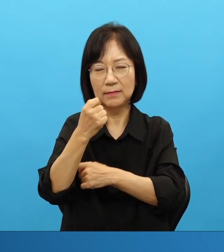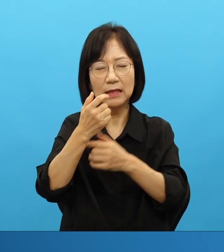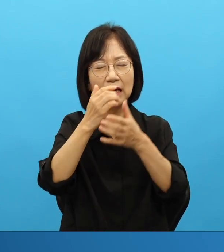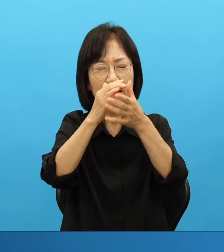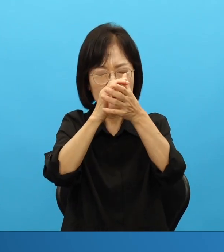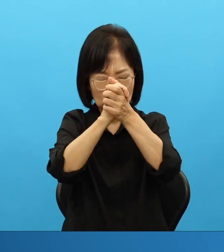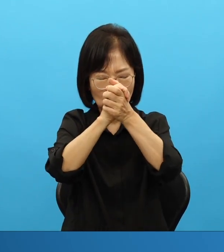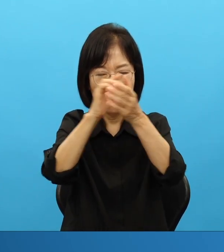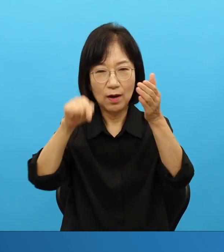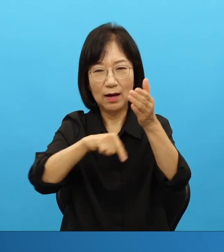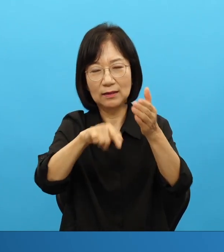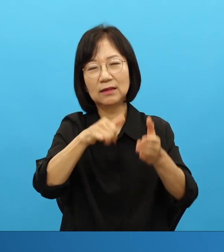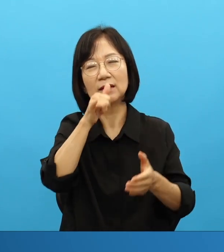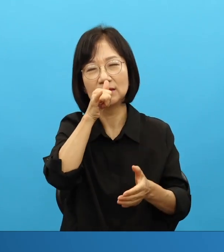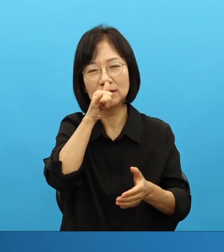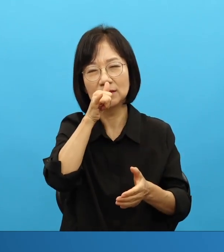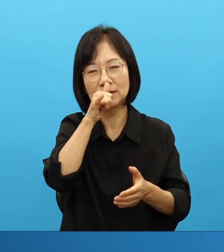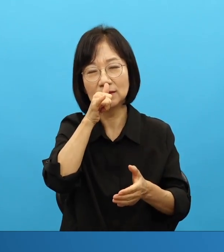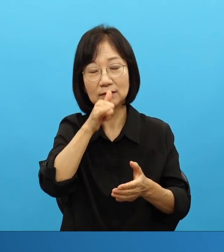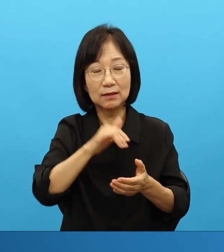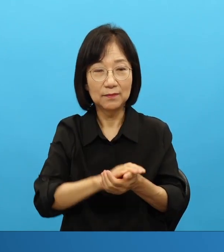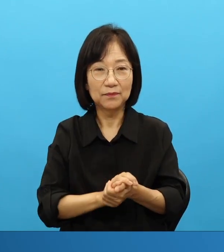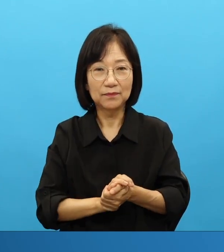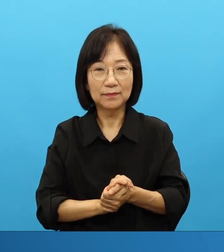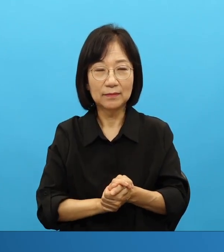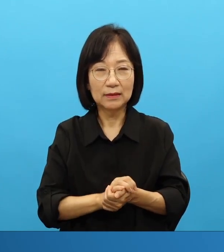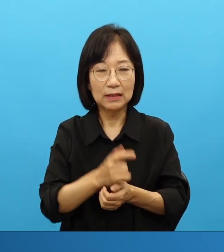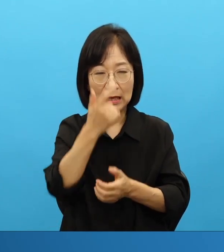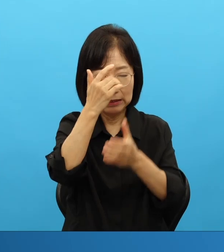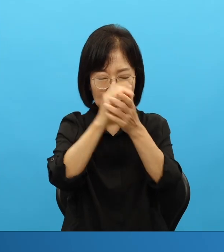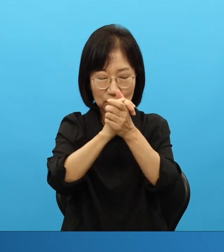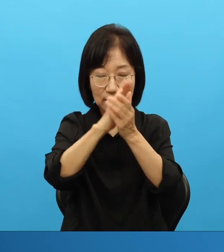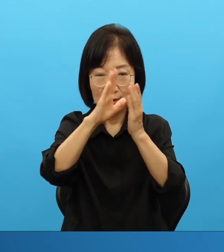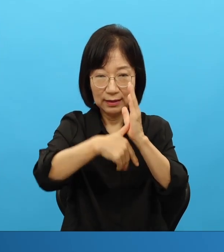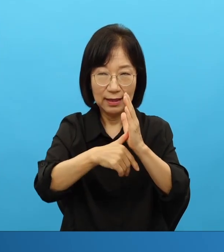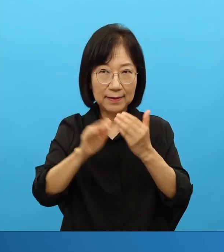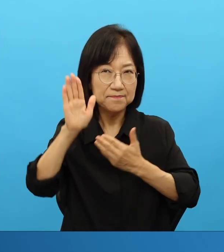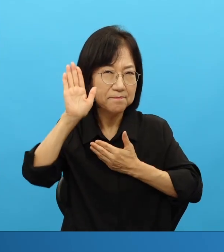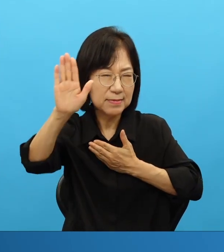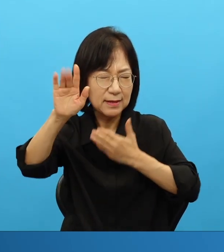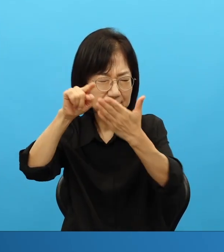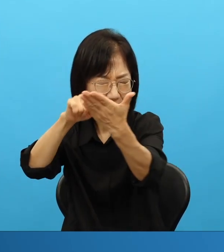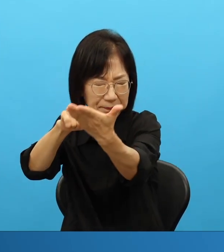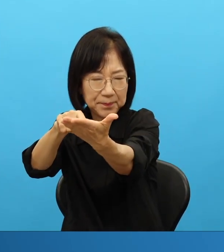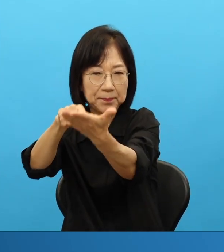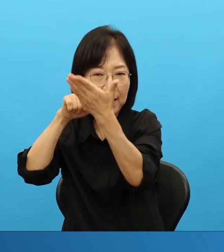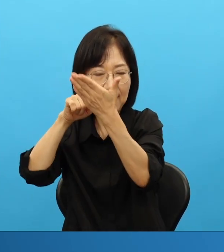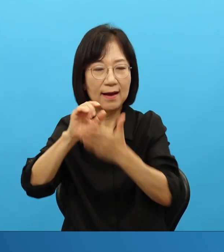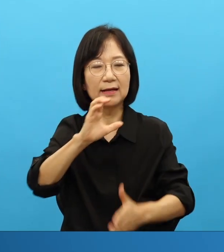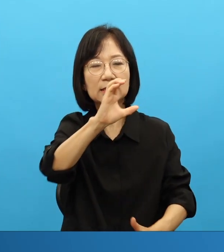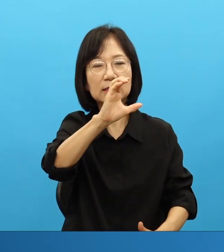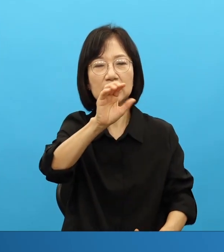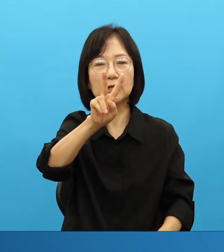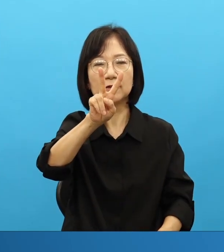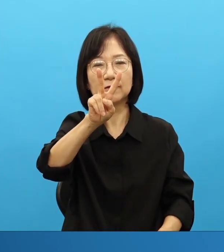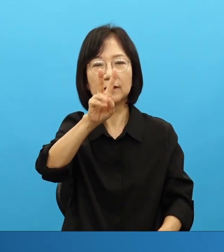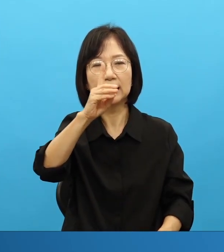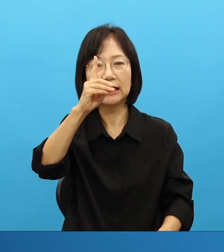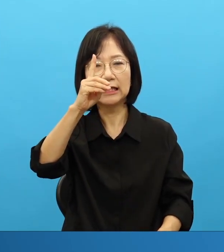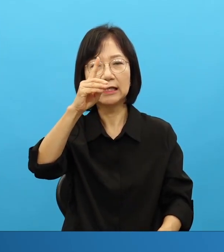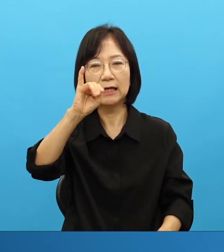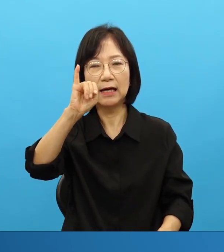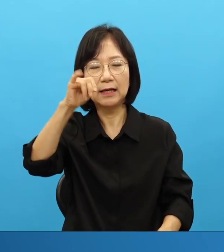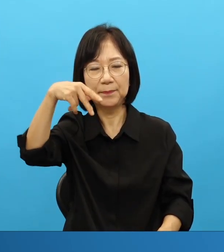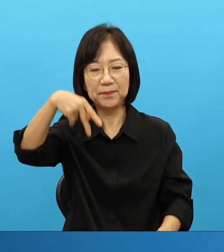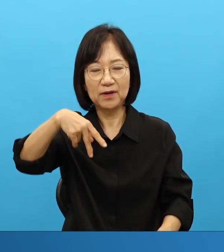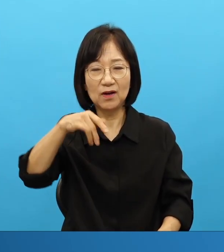of the air. 미래를 확실히 볼 수 있는 CVDIP가 딱 들어있는 겁니다. It also includes a CVDIP by which we can have sure